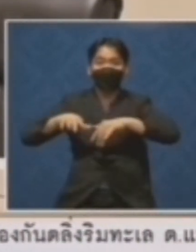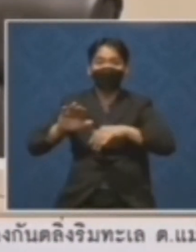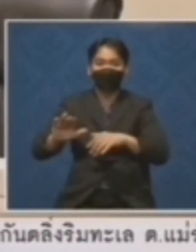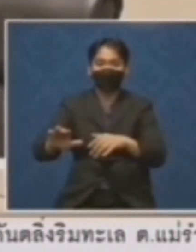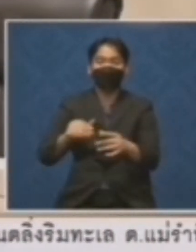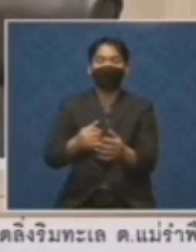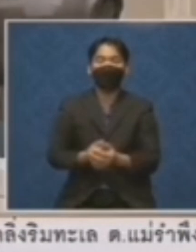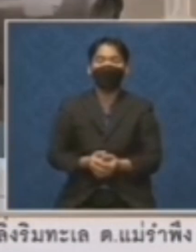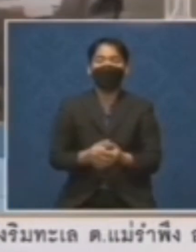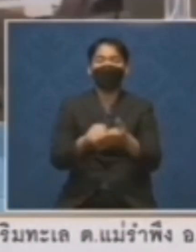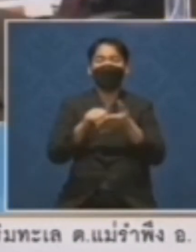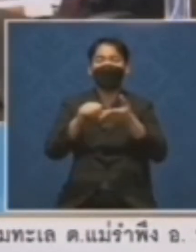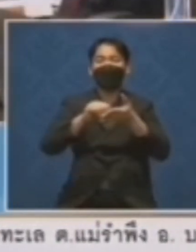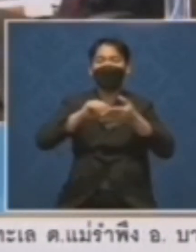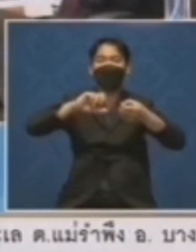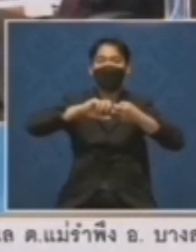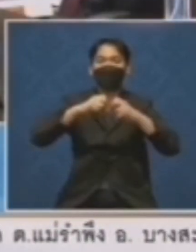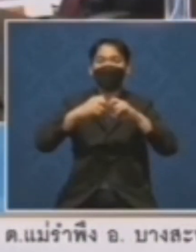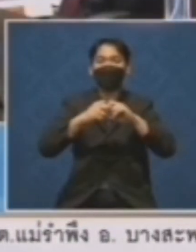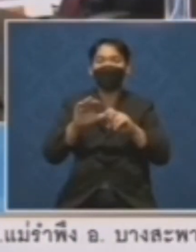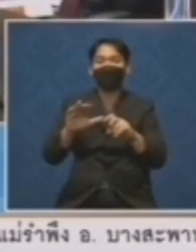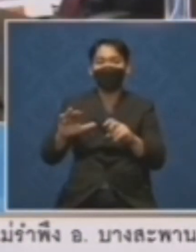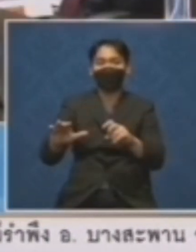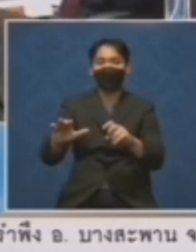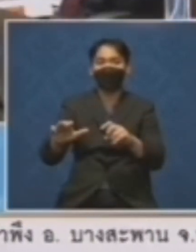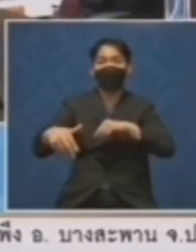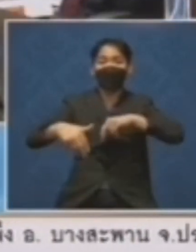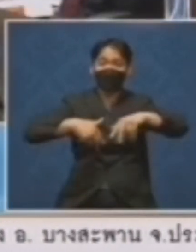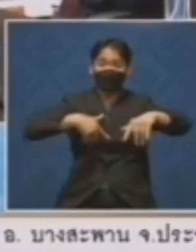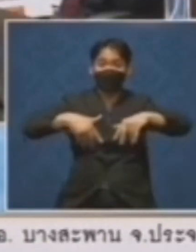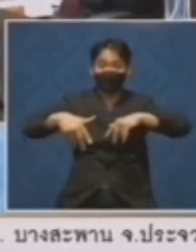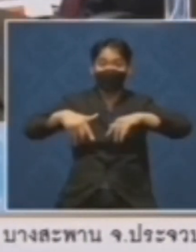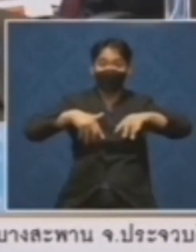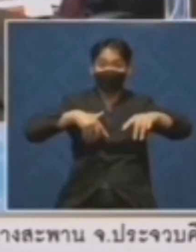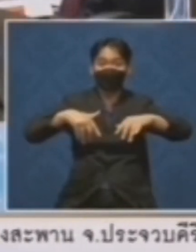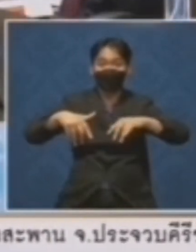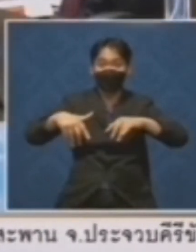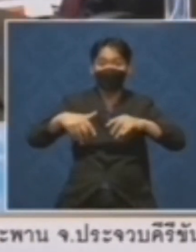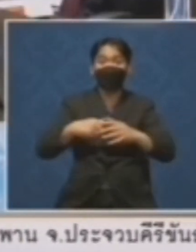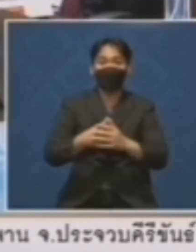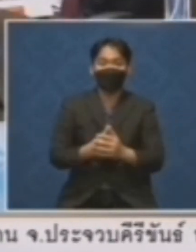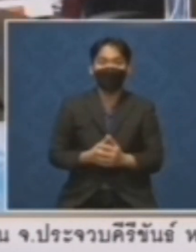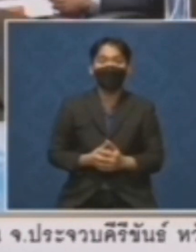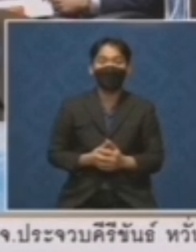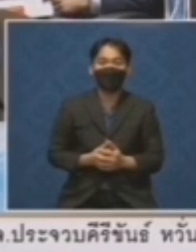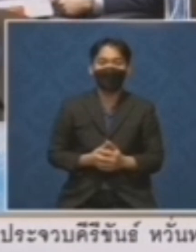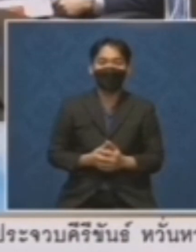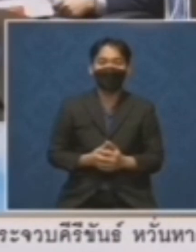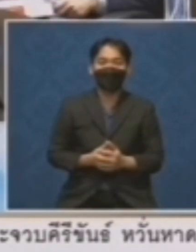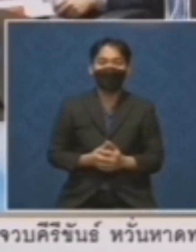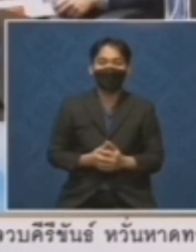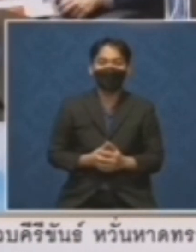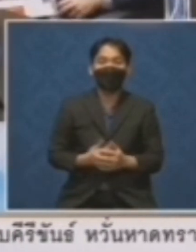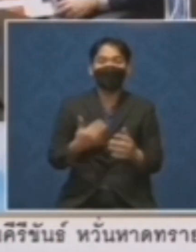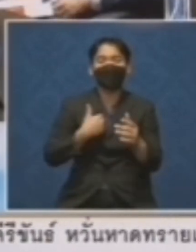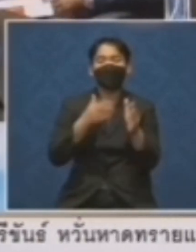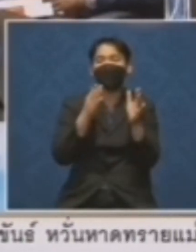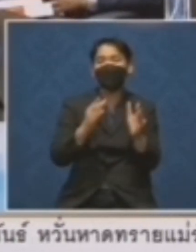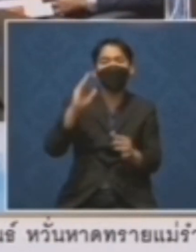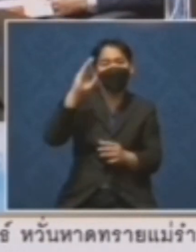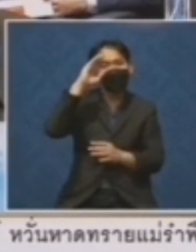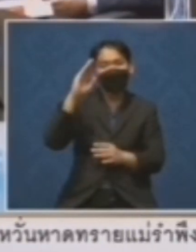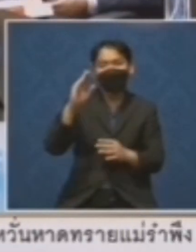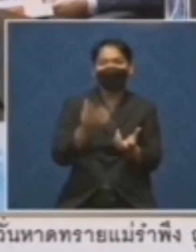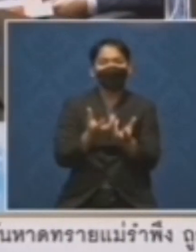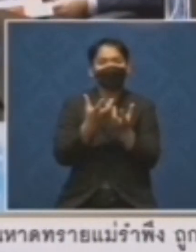บรรเทาความเดือดร้อนพี่น้องประชาชนได้ทุกโอกาสโดยใช้ศักยภาพทรัพยากรที่มีอยู่สำหรับงบ